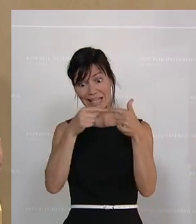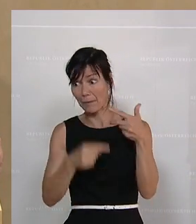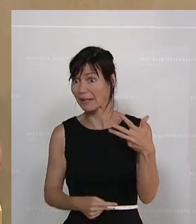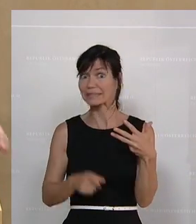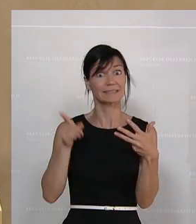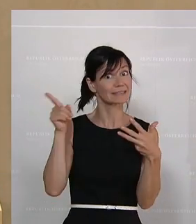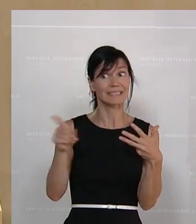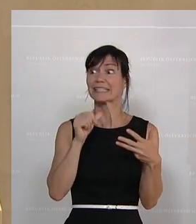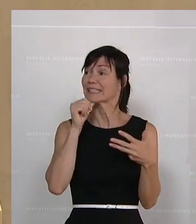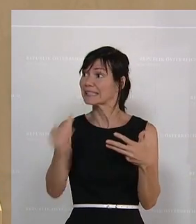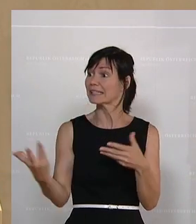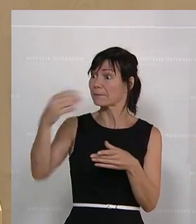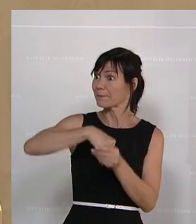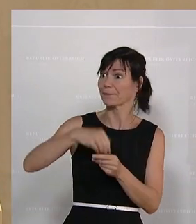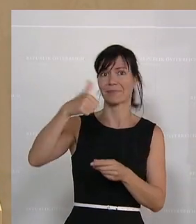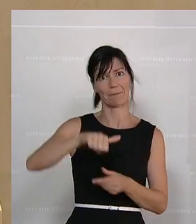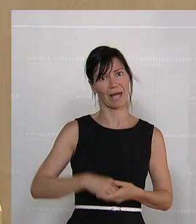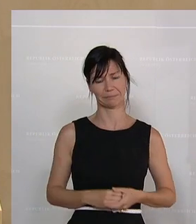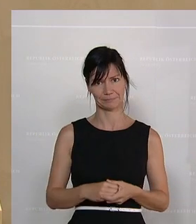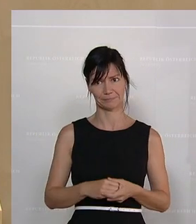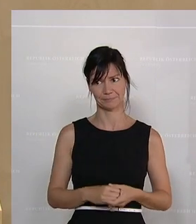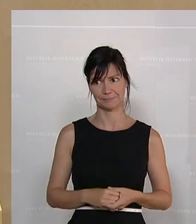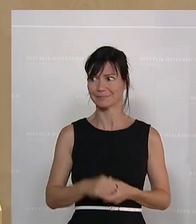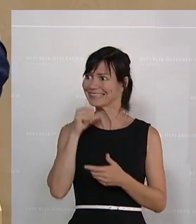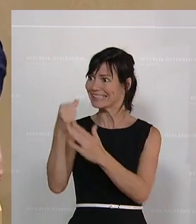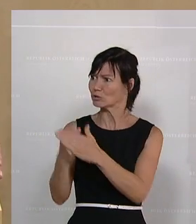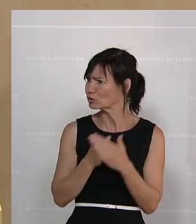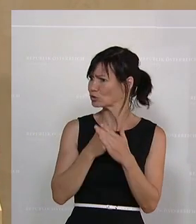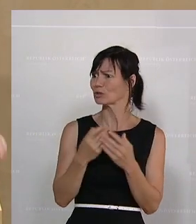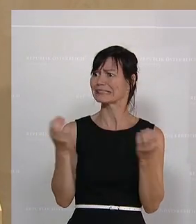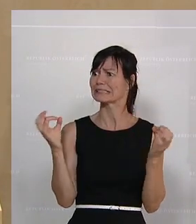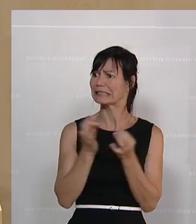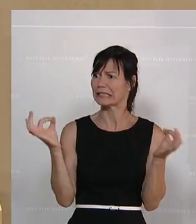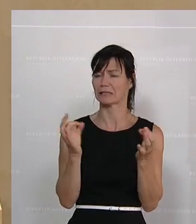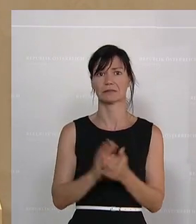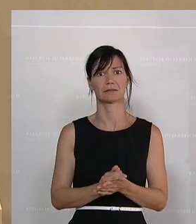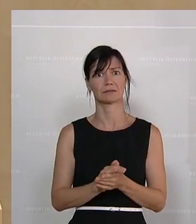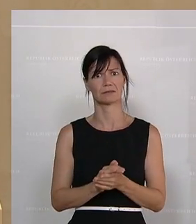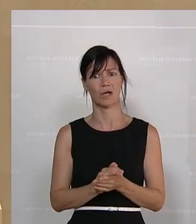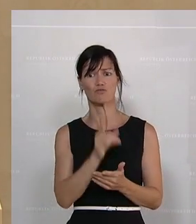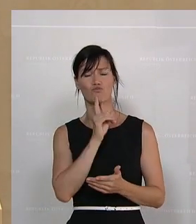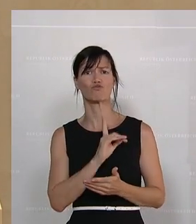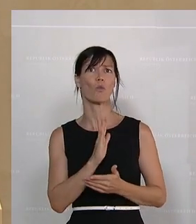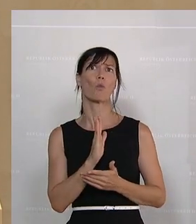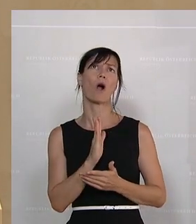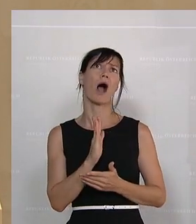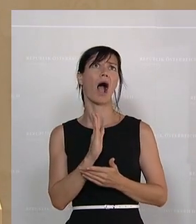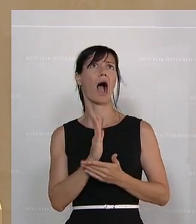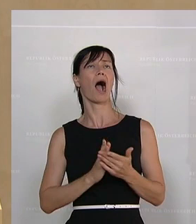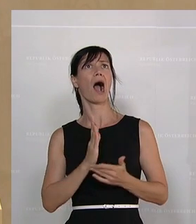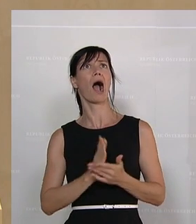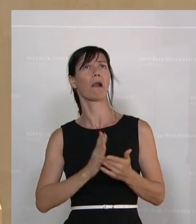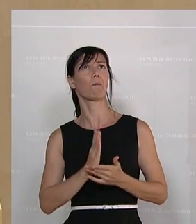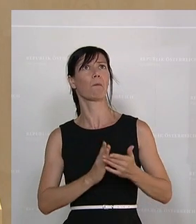und sie sollen eine halbherzige symptombekämpfung also fünf milliarden euro für die